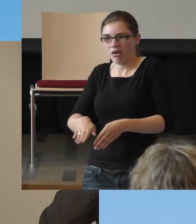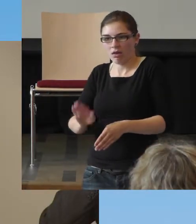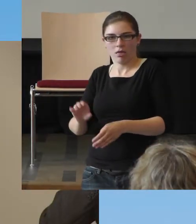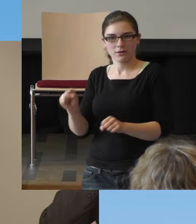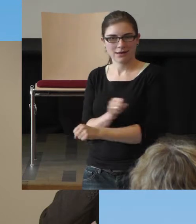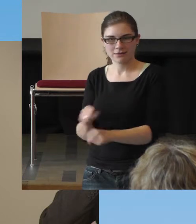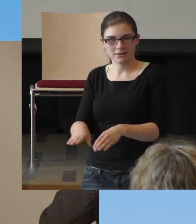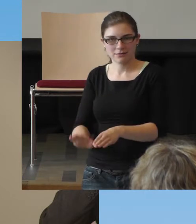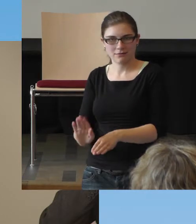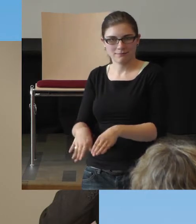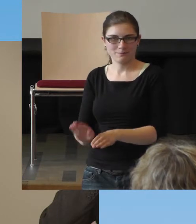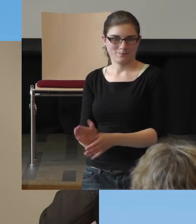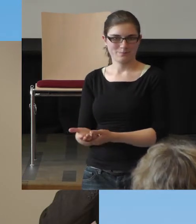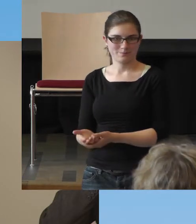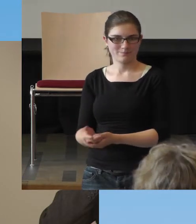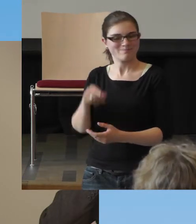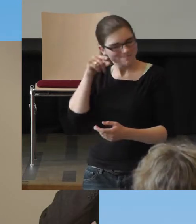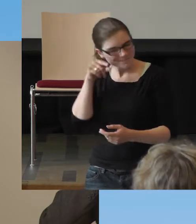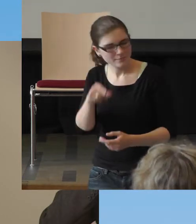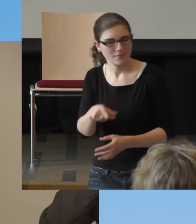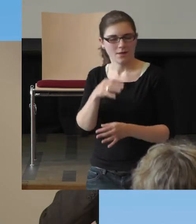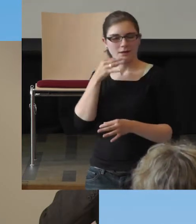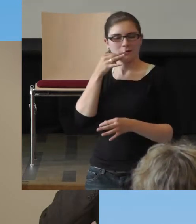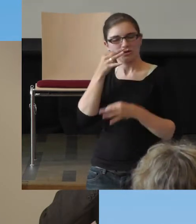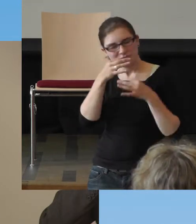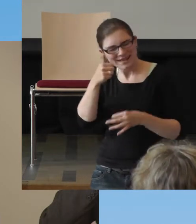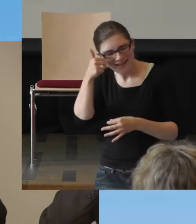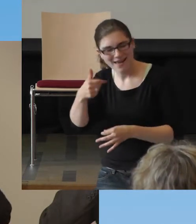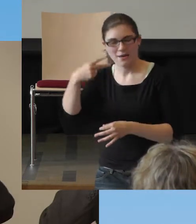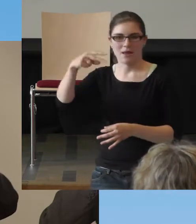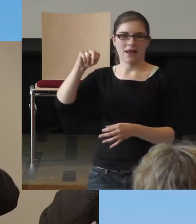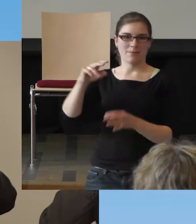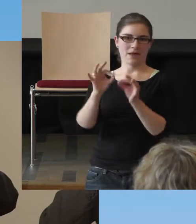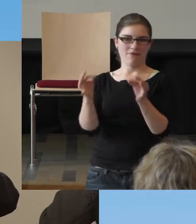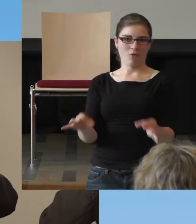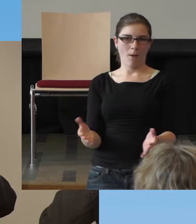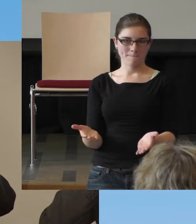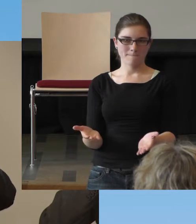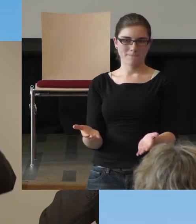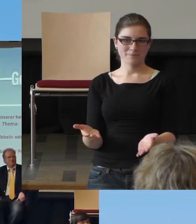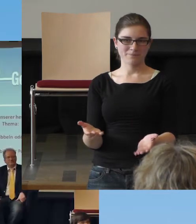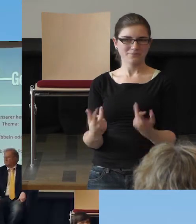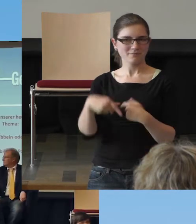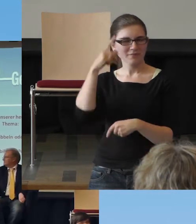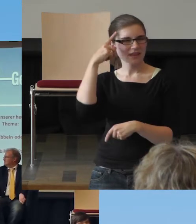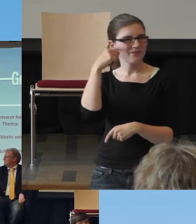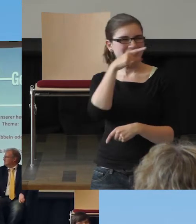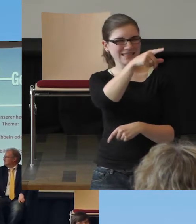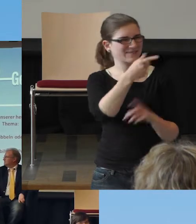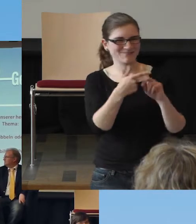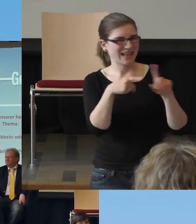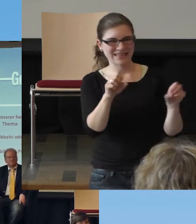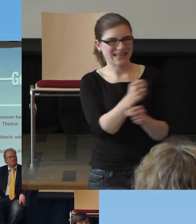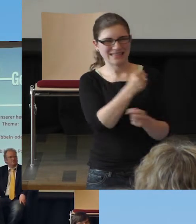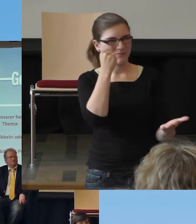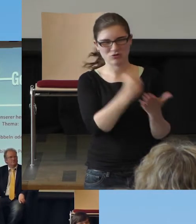aber ist nur bei dieser einen spezifischen Polyneuropathie. Also ich kann das andere, ich weiß nicht wo der Herr sitzt, der das gesagt hat, das andere kann ich so